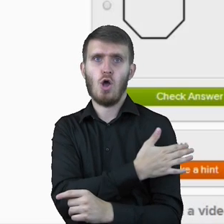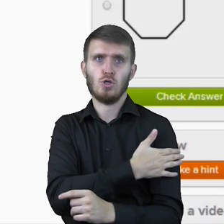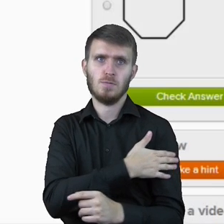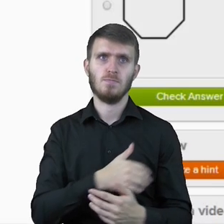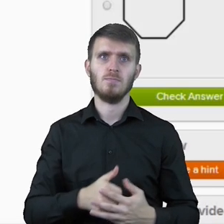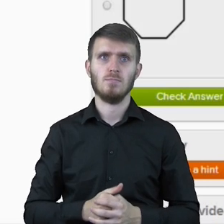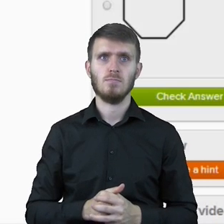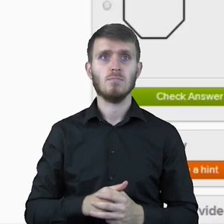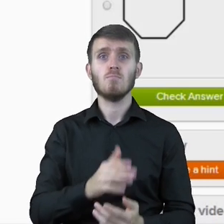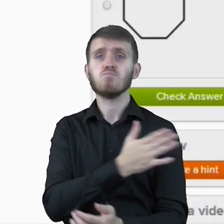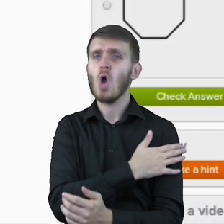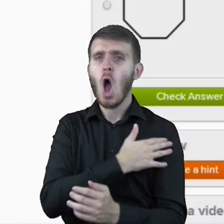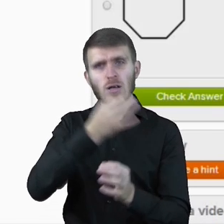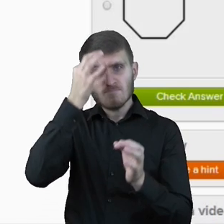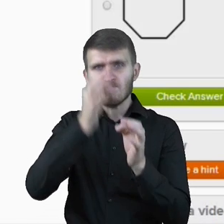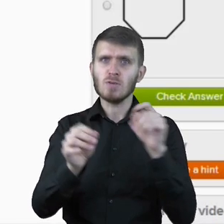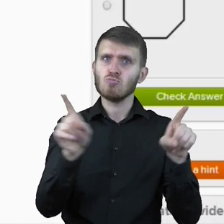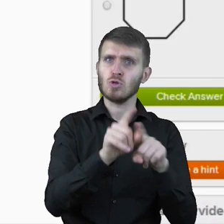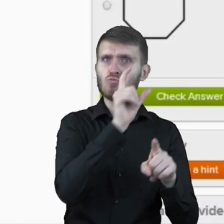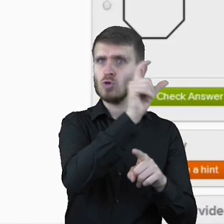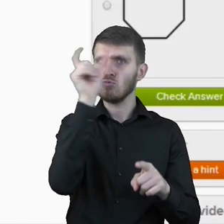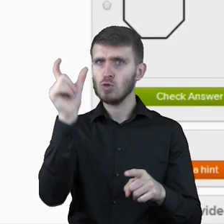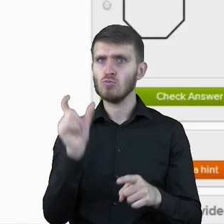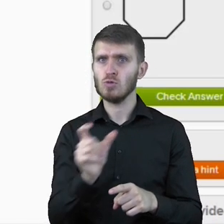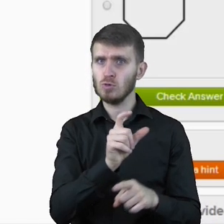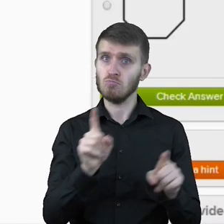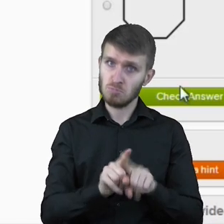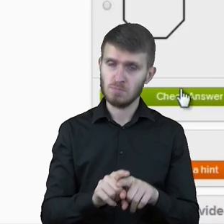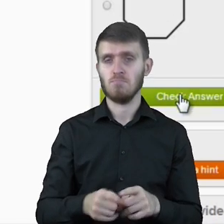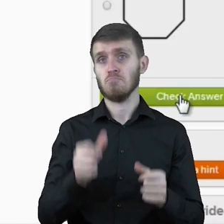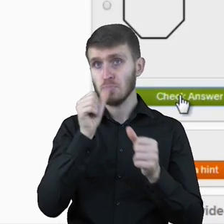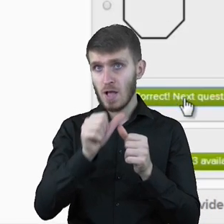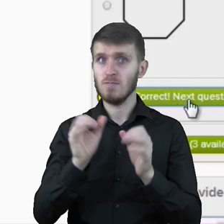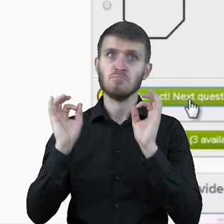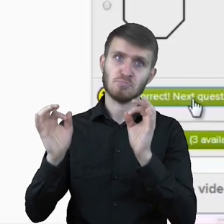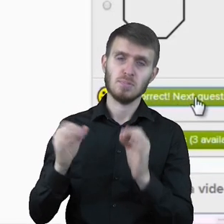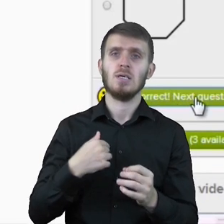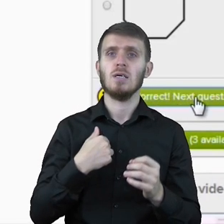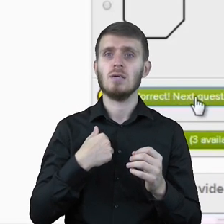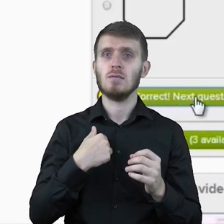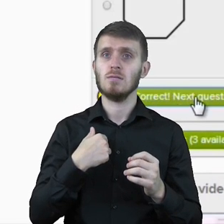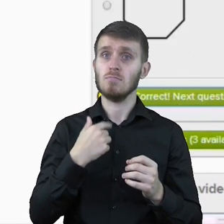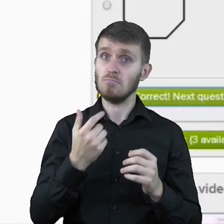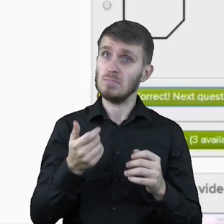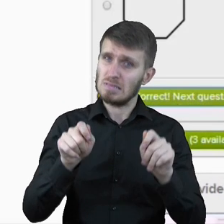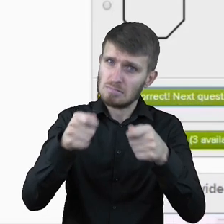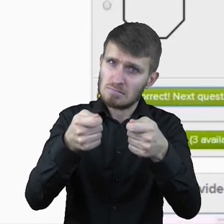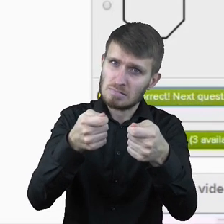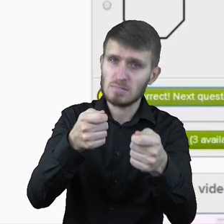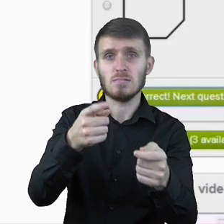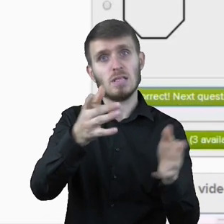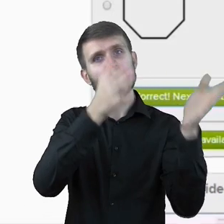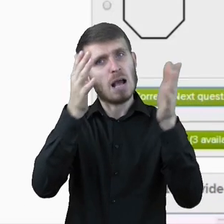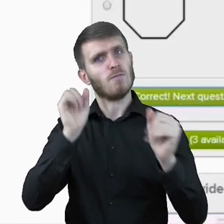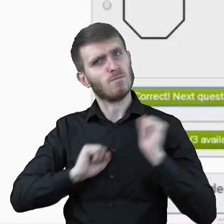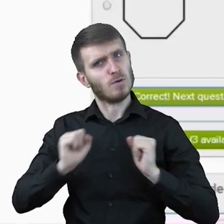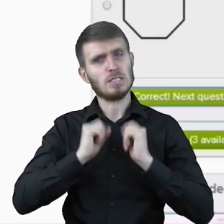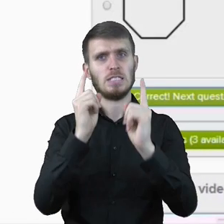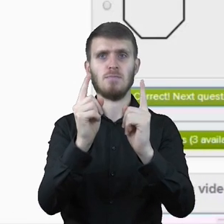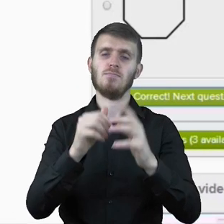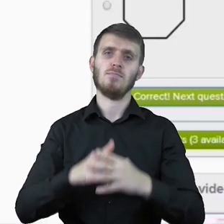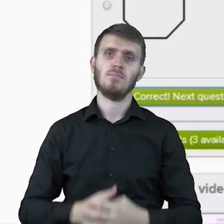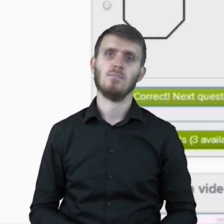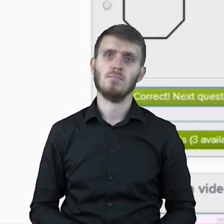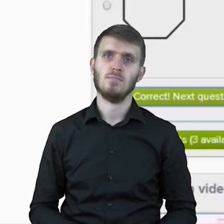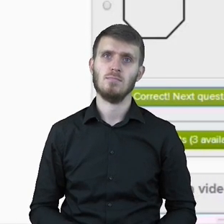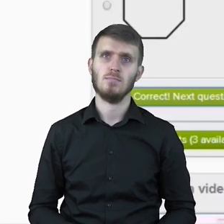jest trójkątem równobocznym. Wszystkie boki są równe, wszystkie kąty są równej miary. Sprawdźmy. Zachęcam Cię do rozwiązania podobnych